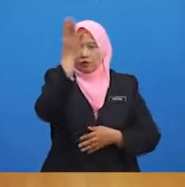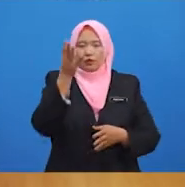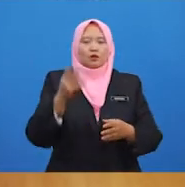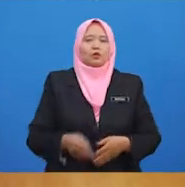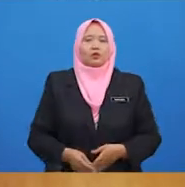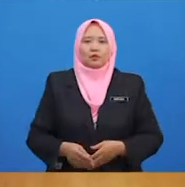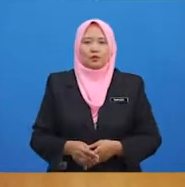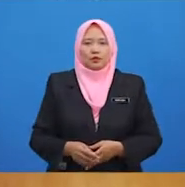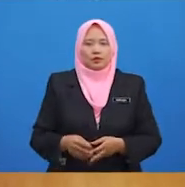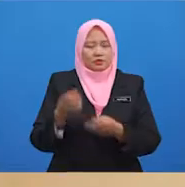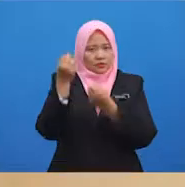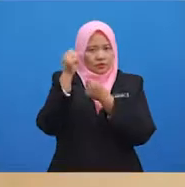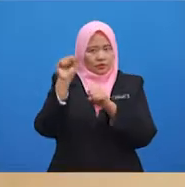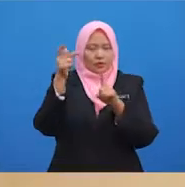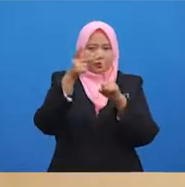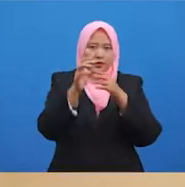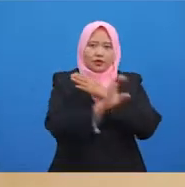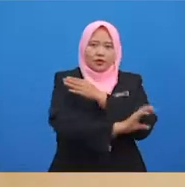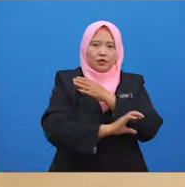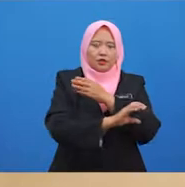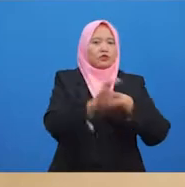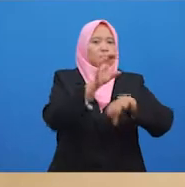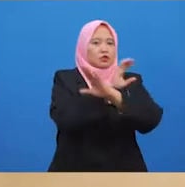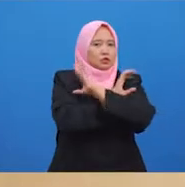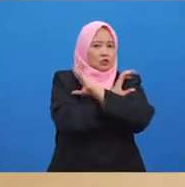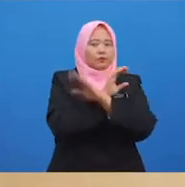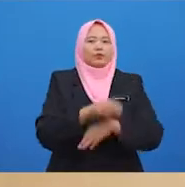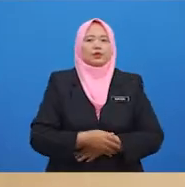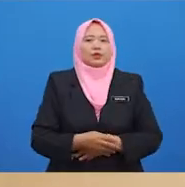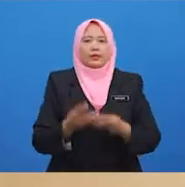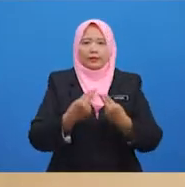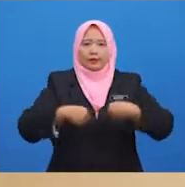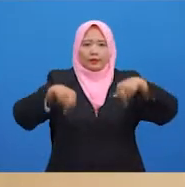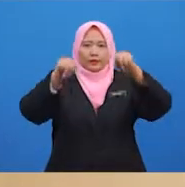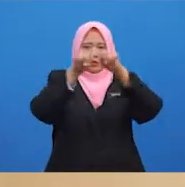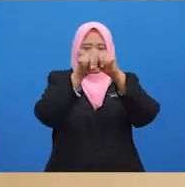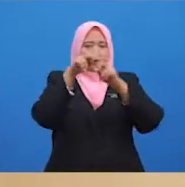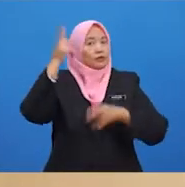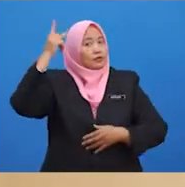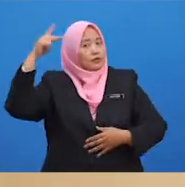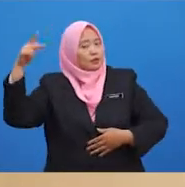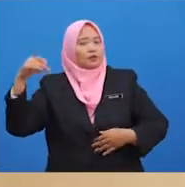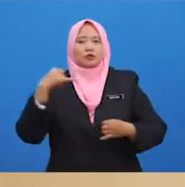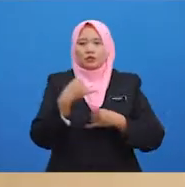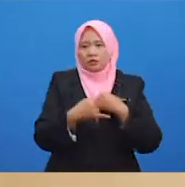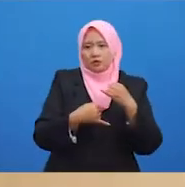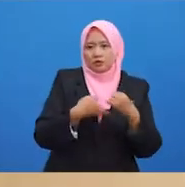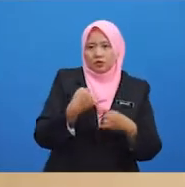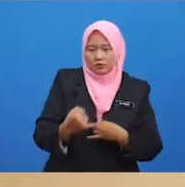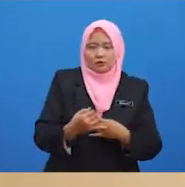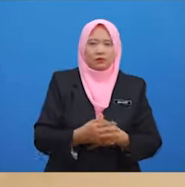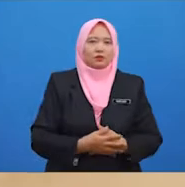negara tercinta. Selain itu, nilai mengenang jasa juga turut diselitkan